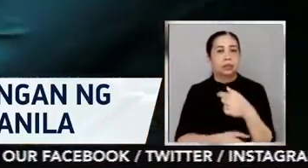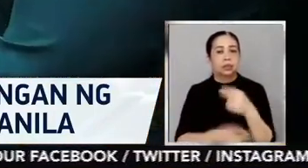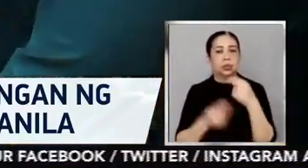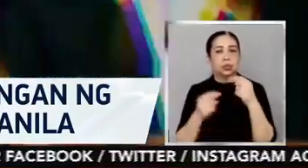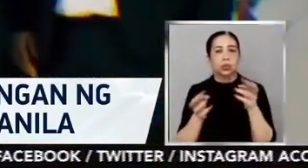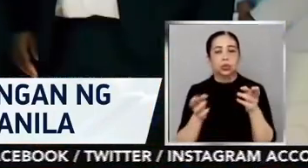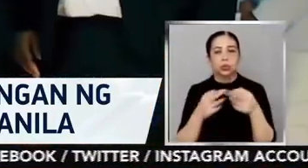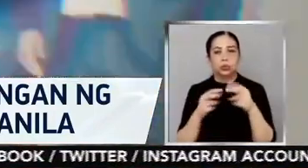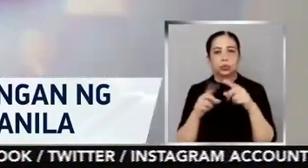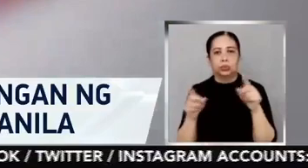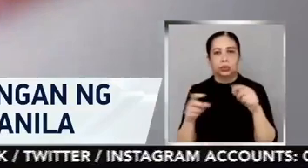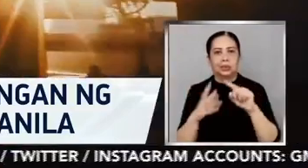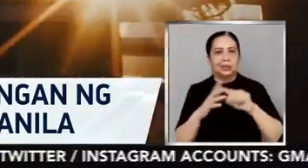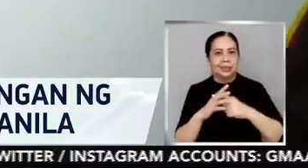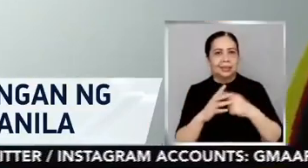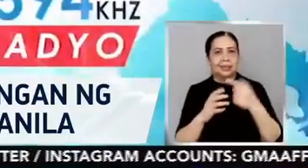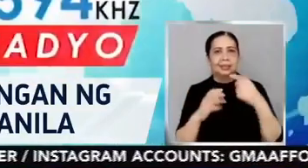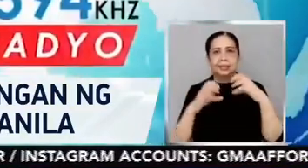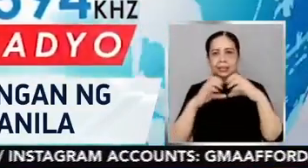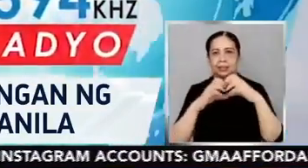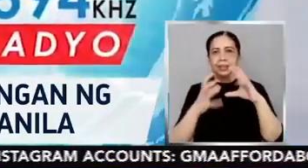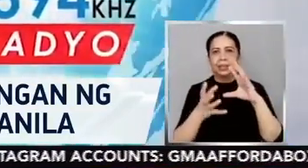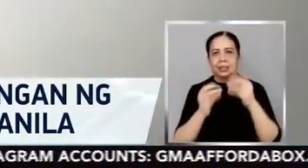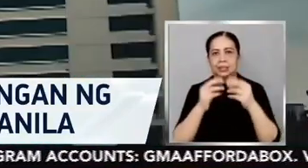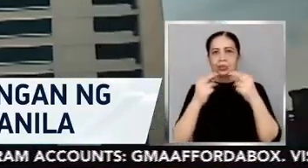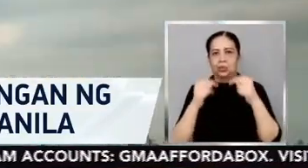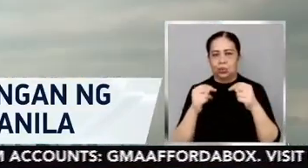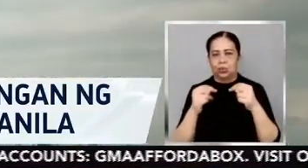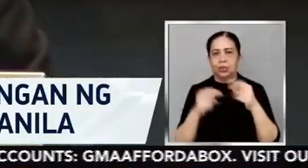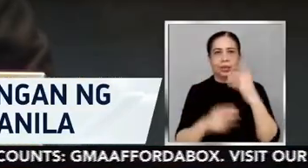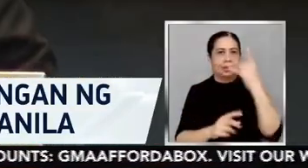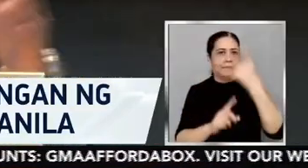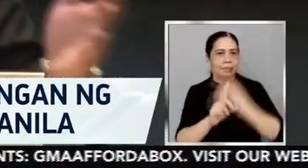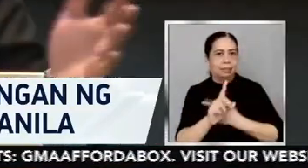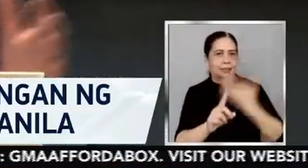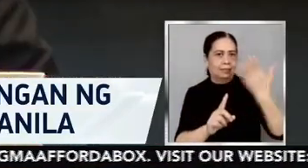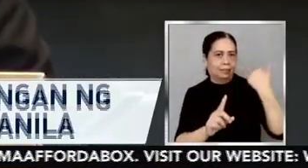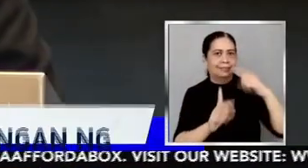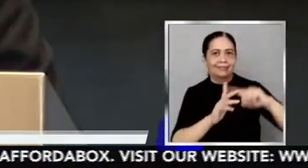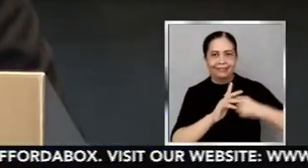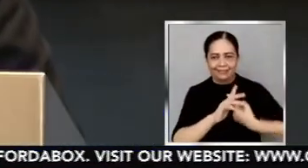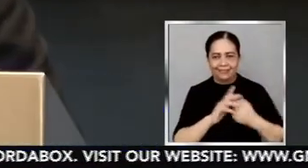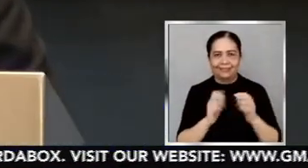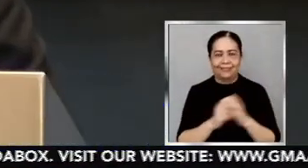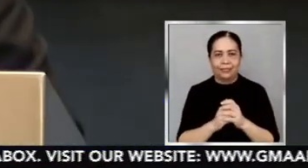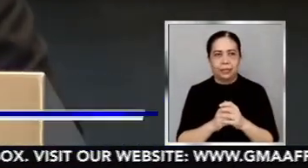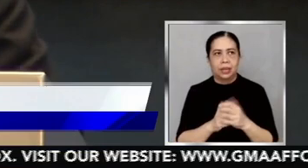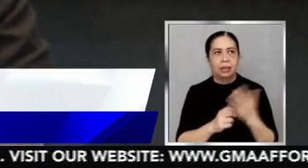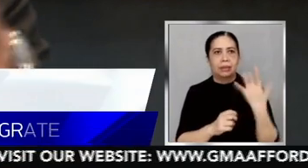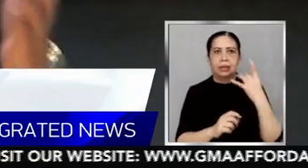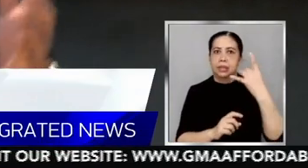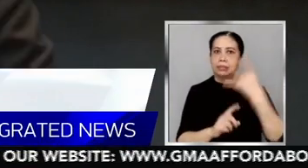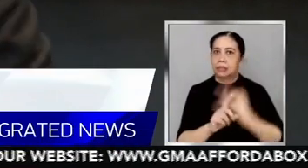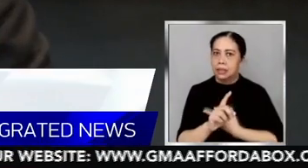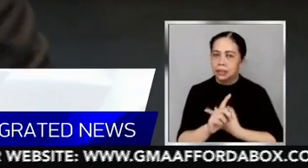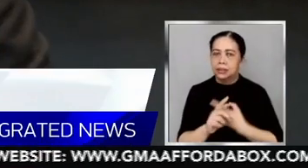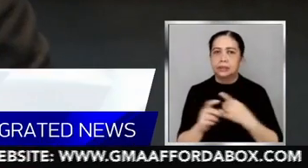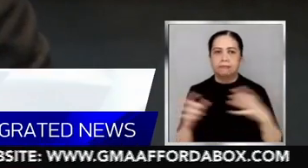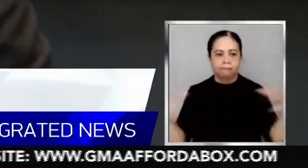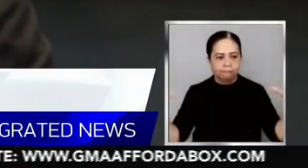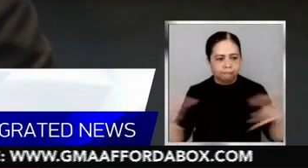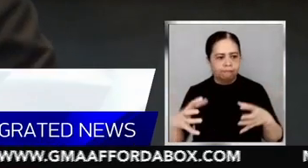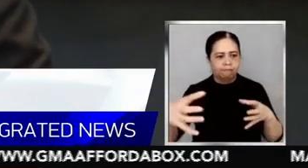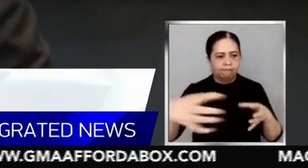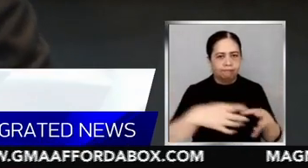mula nang maging GMA Integrated News ito, 8 buwan na ang nakararaan. For the past 8 months po, nung pinagsama-sama na namin ang